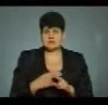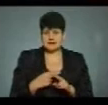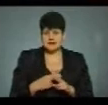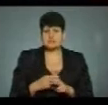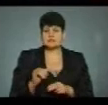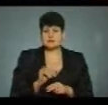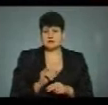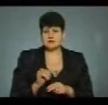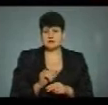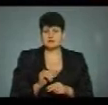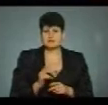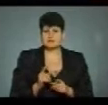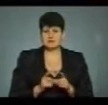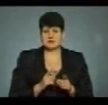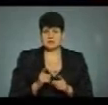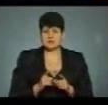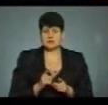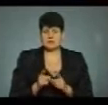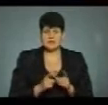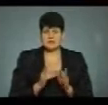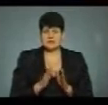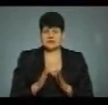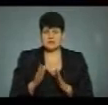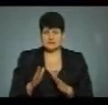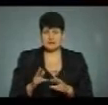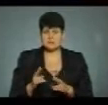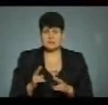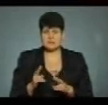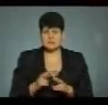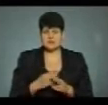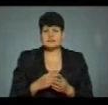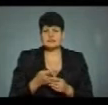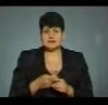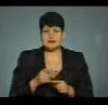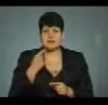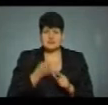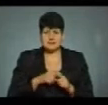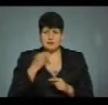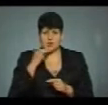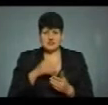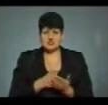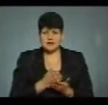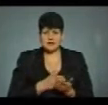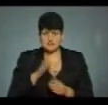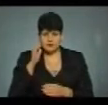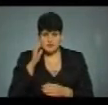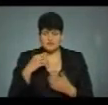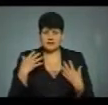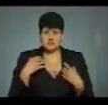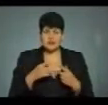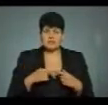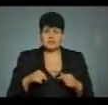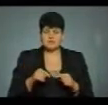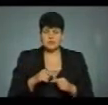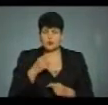зміниться система знезараження. Це також покращить якість води. Начальник відділу розрахунків населення Руслан